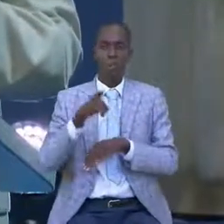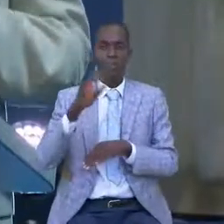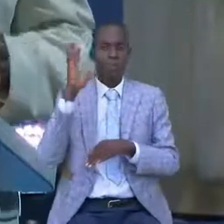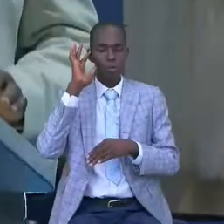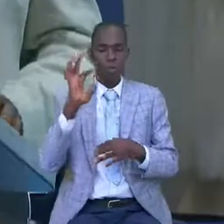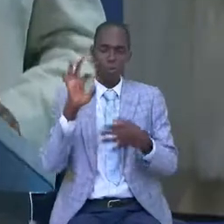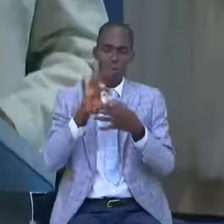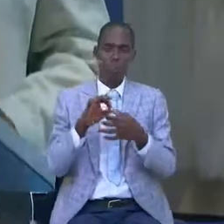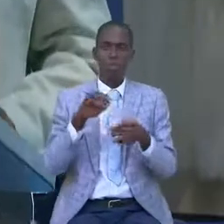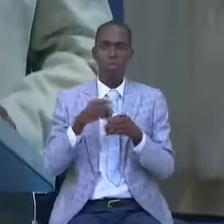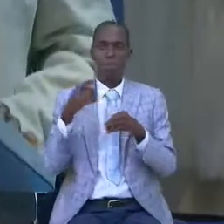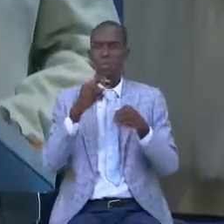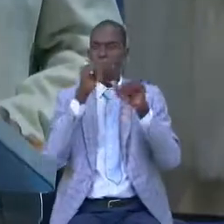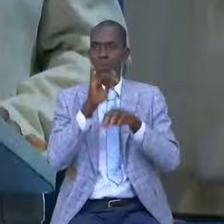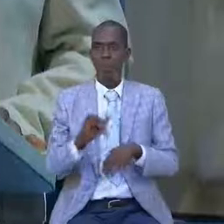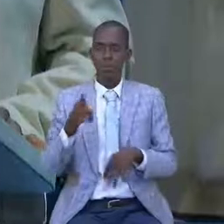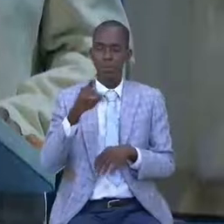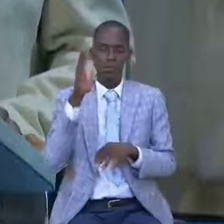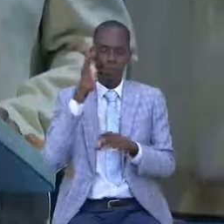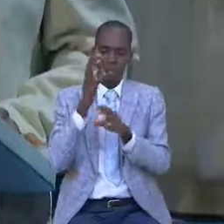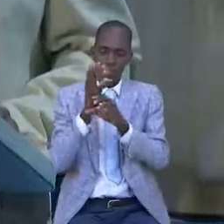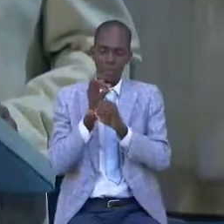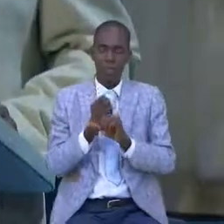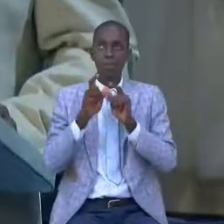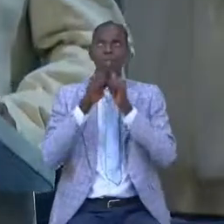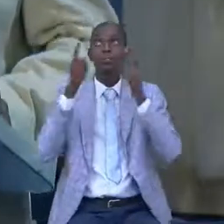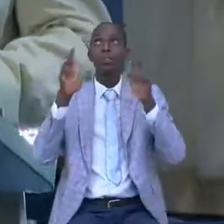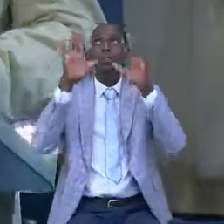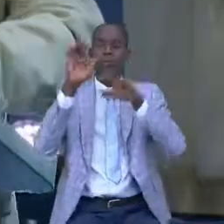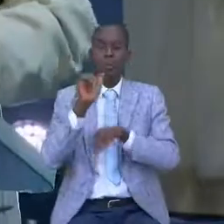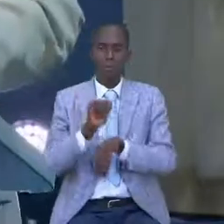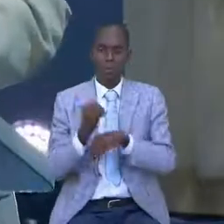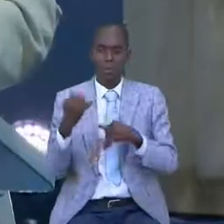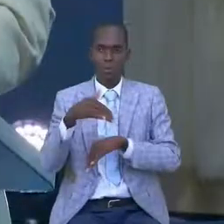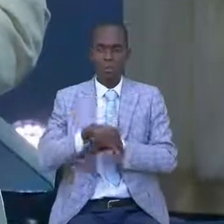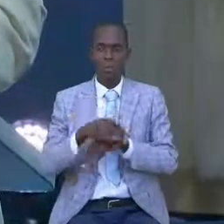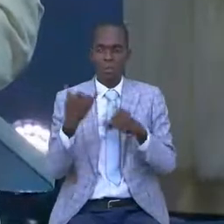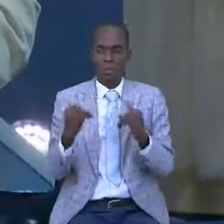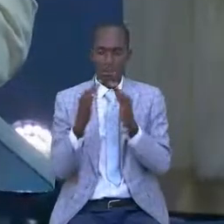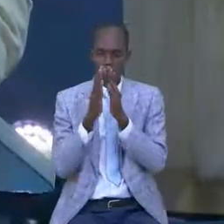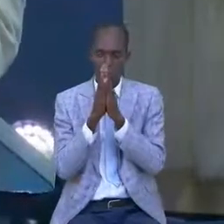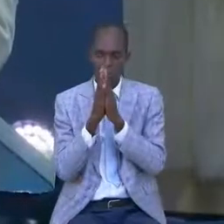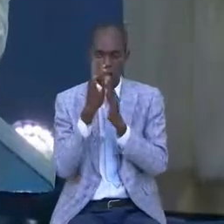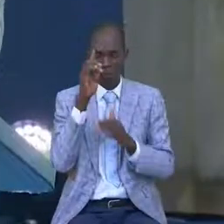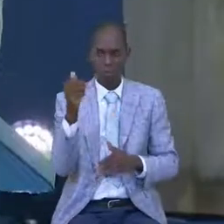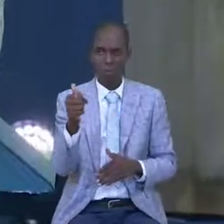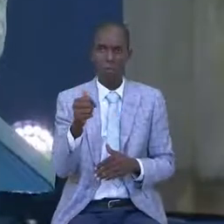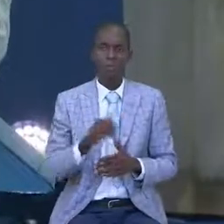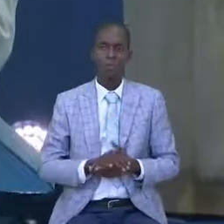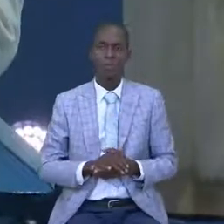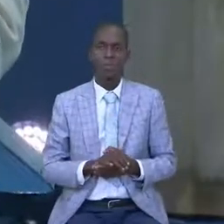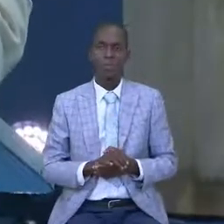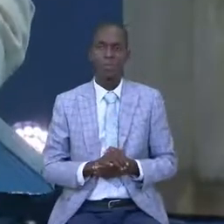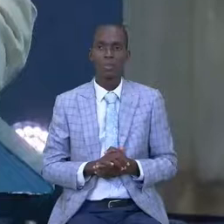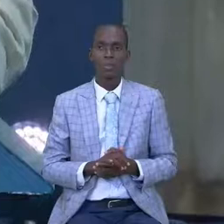miracles sera votre portion. Ce soir, vous allez prendre part à cette bénédiction. Vous allez obtenir de